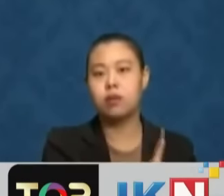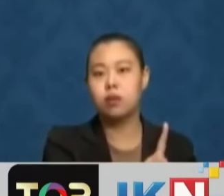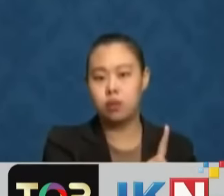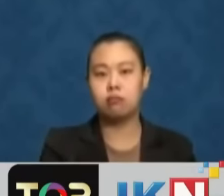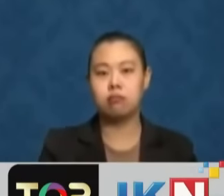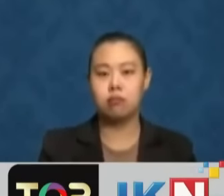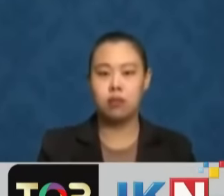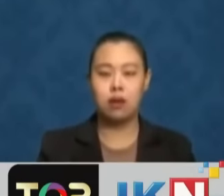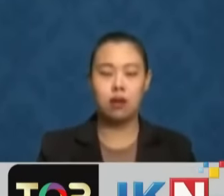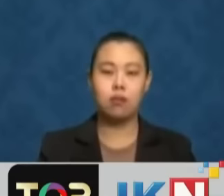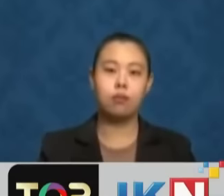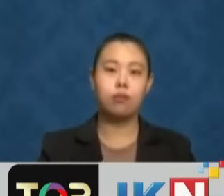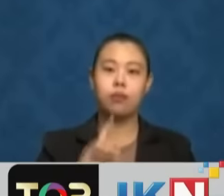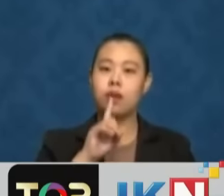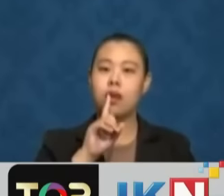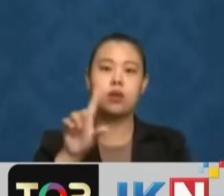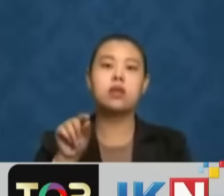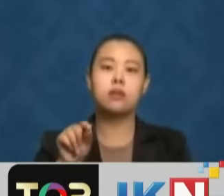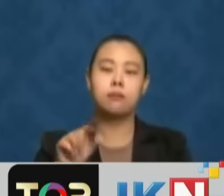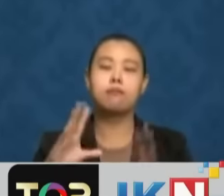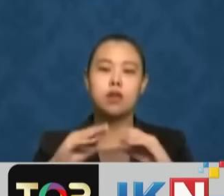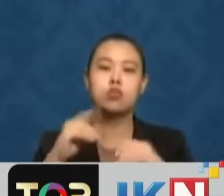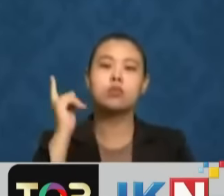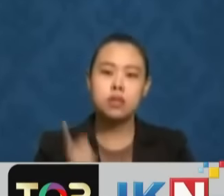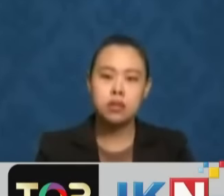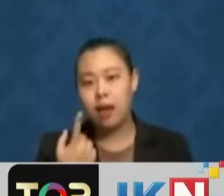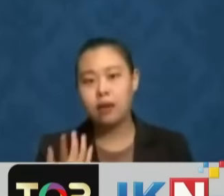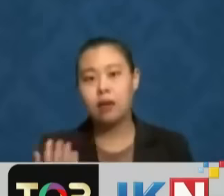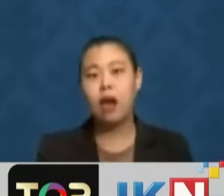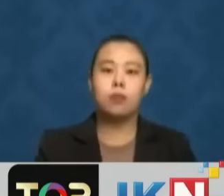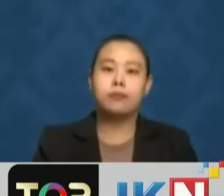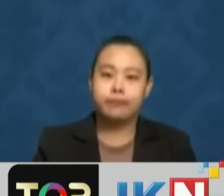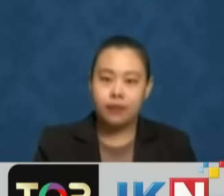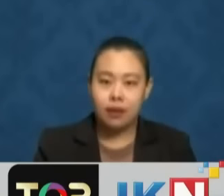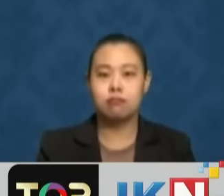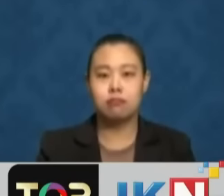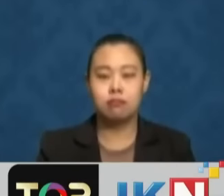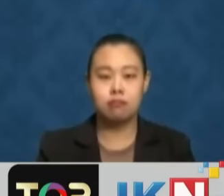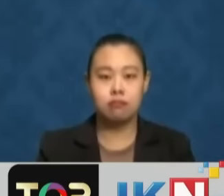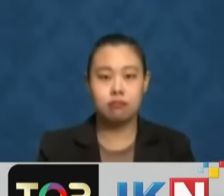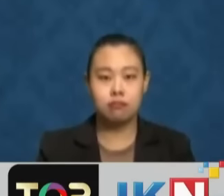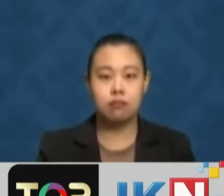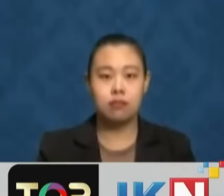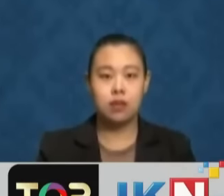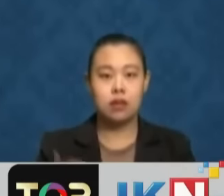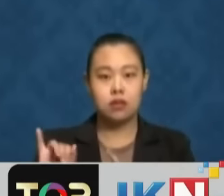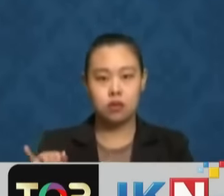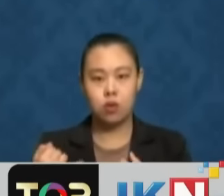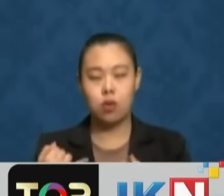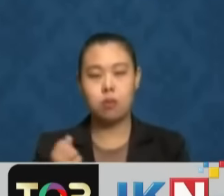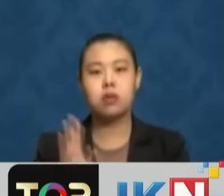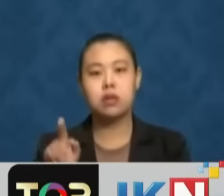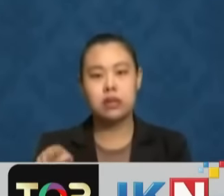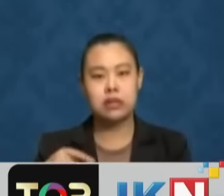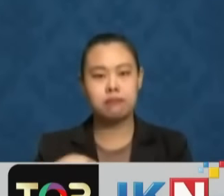ไปว่าถ้ามีการประชุมในวันนั้นผู้ที่จะเสียหายคือกลุ่มใดแน่นอนครับฝ่ายนายจ้างยังไงเขาก็ไม่อยากขึ้น